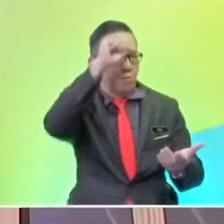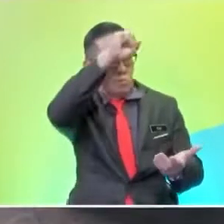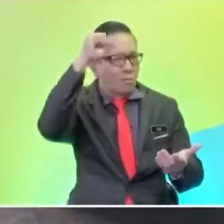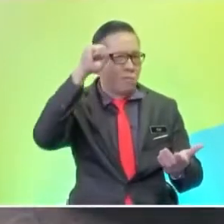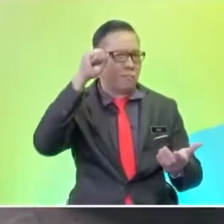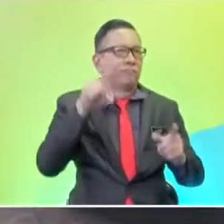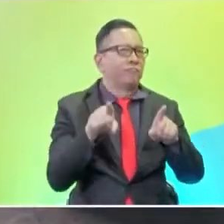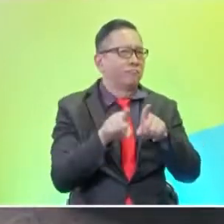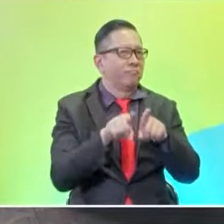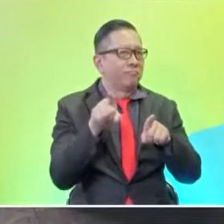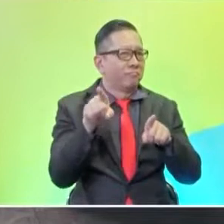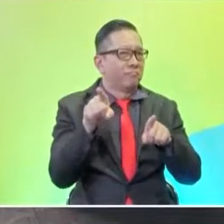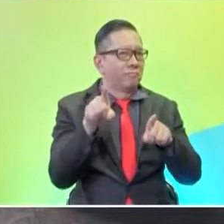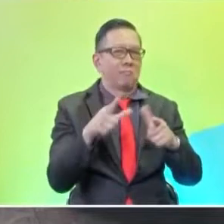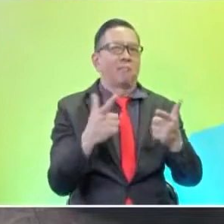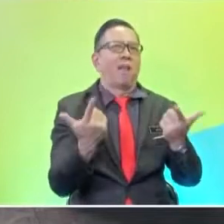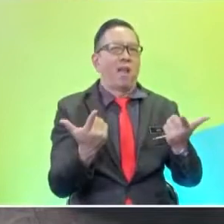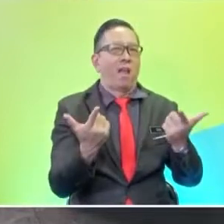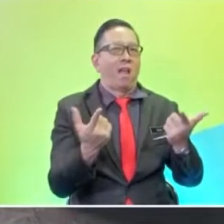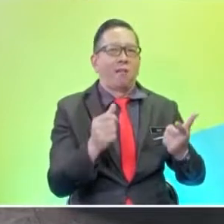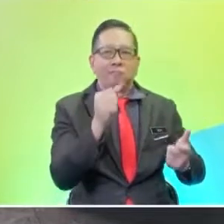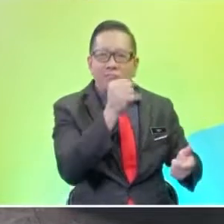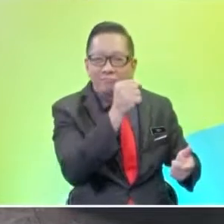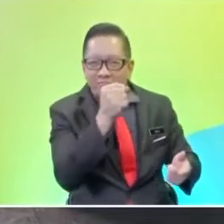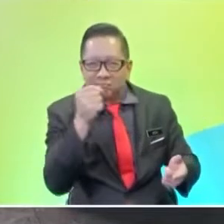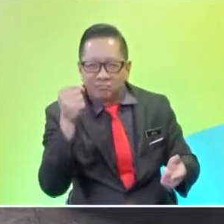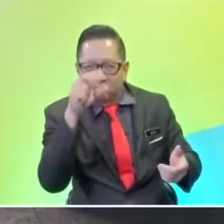Oke tengok dengan kata Anjay